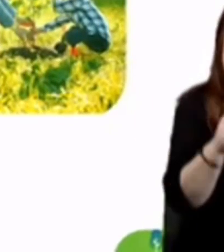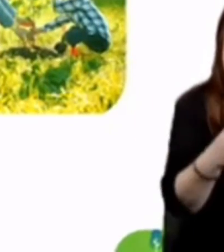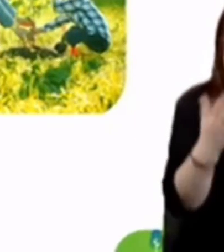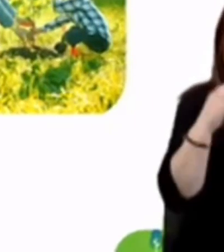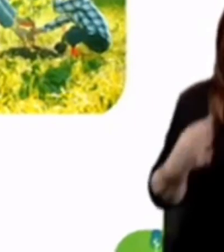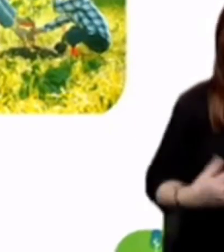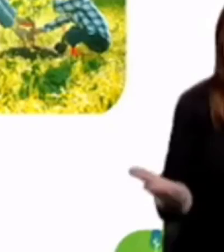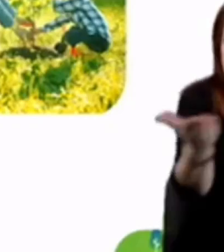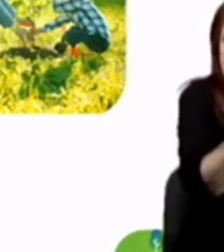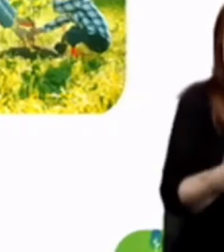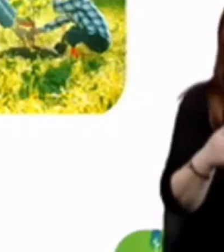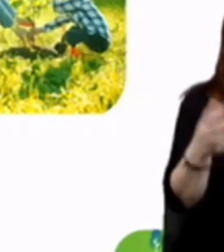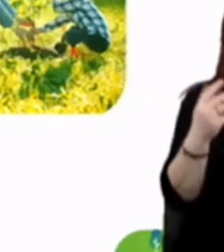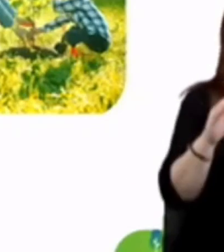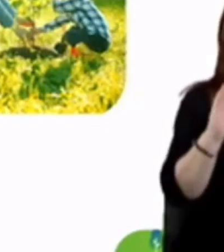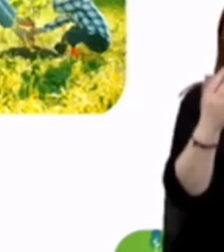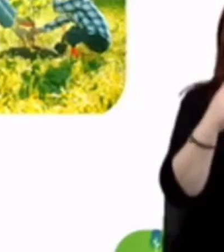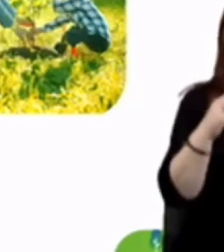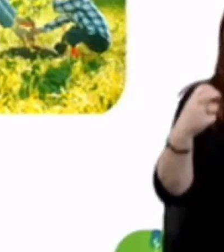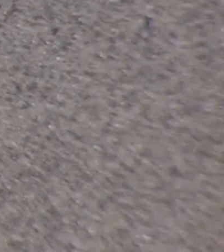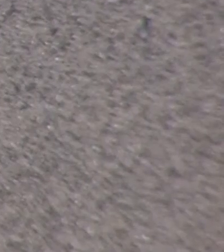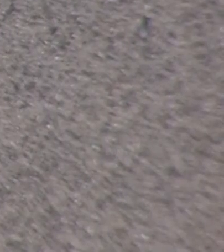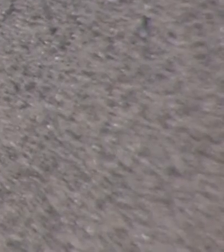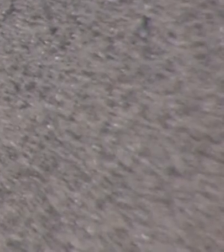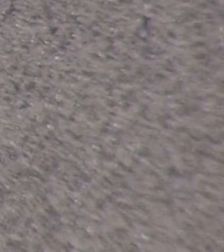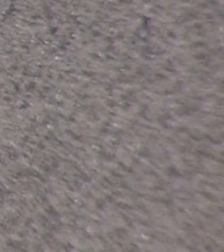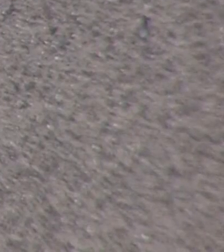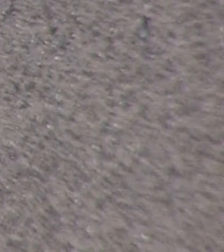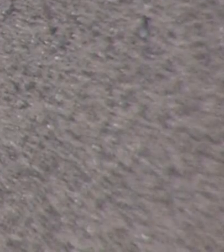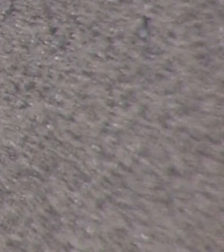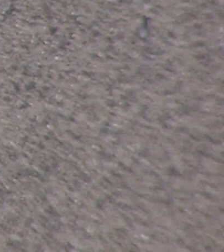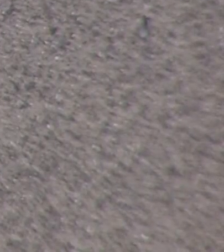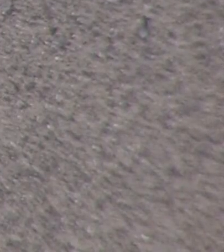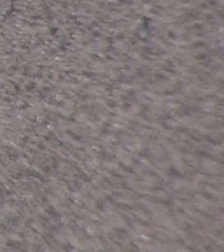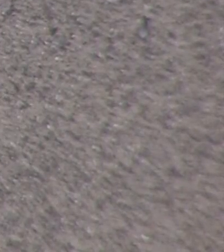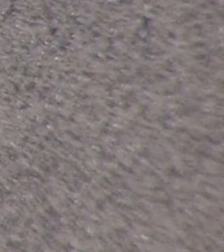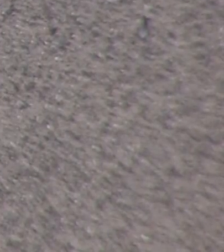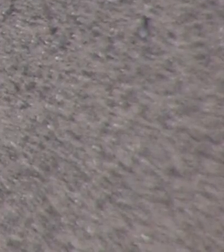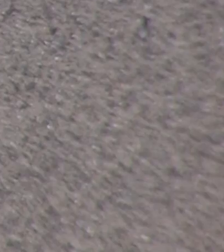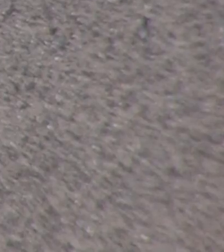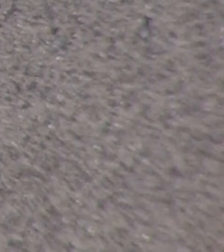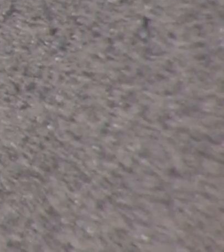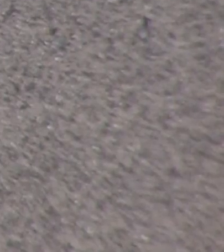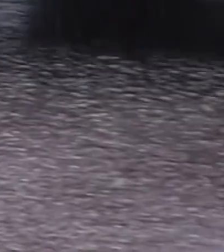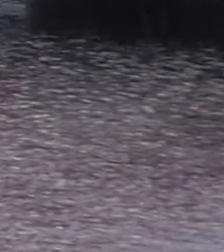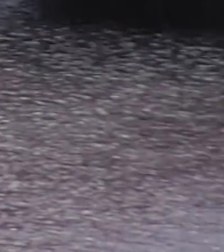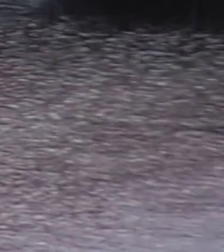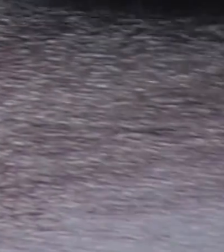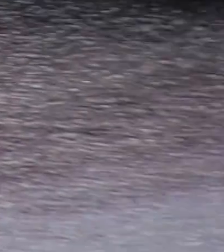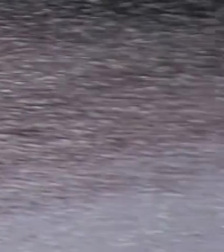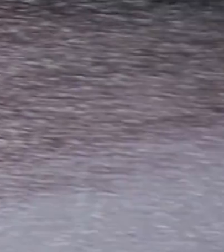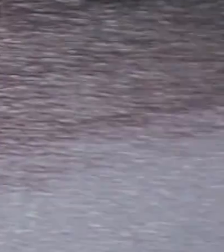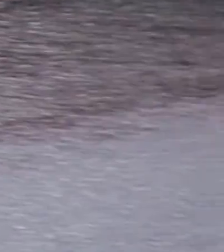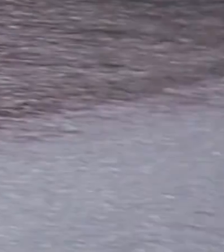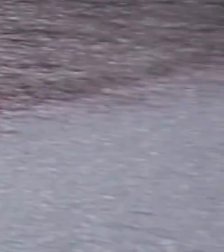formie takiej wirtualnej i niewirtualnej. Kampania skierowana jest do wszystkich mieszkańców regionu. Jej celem jest zwiększenie